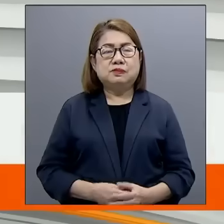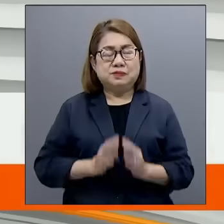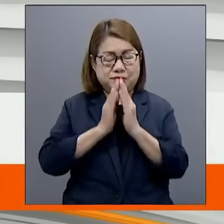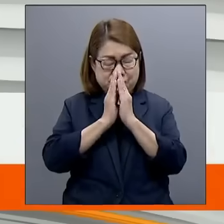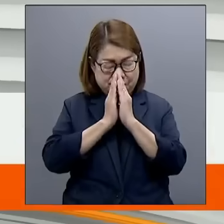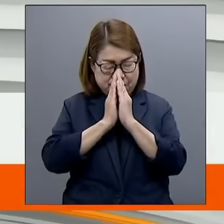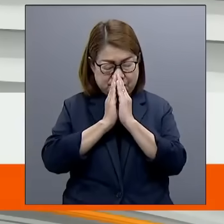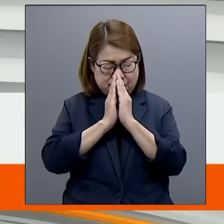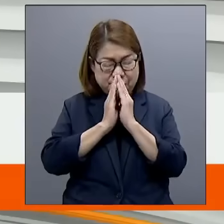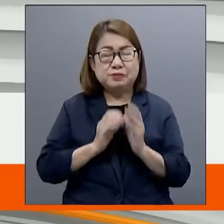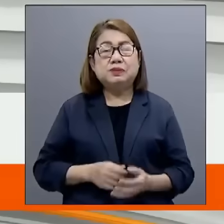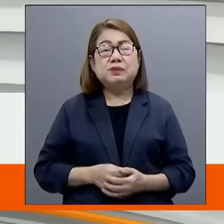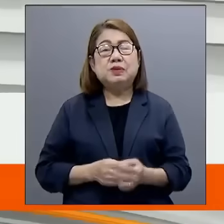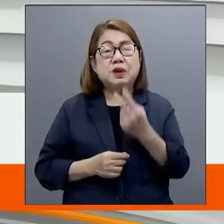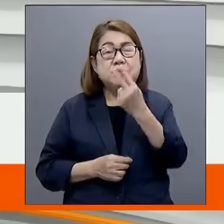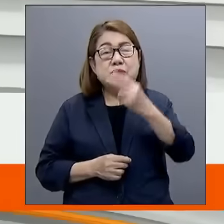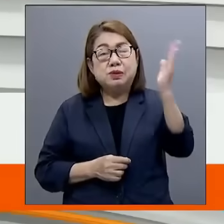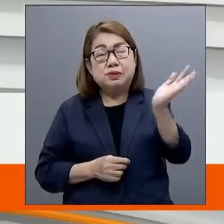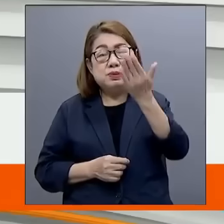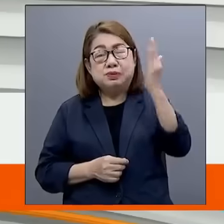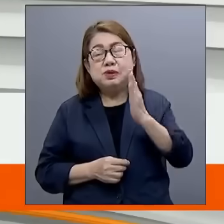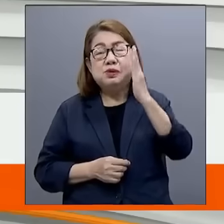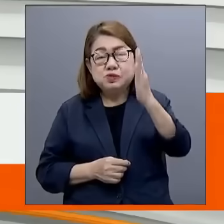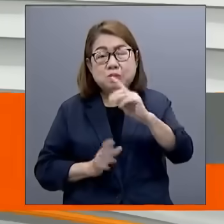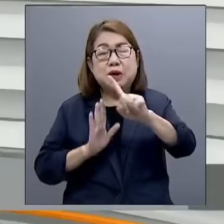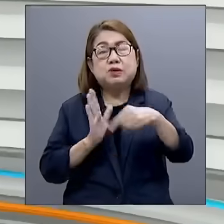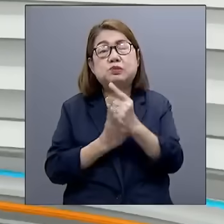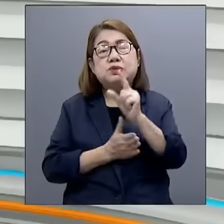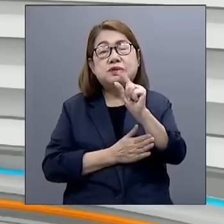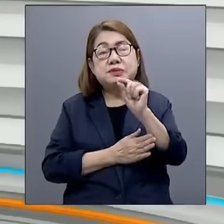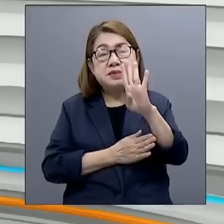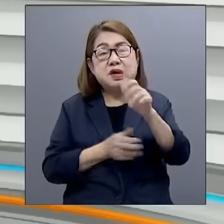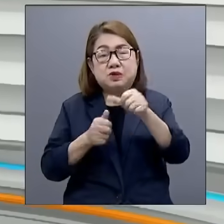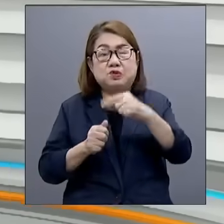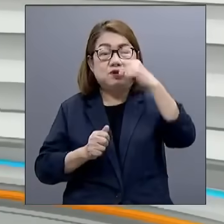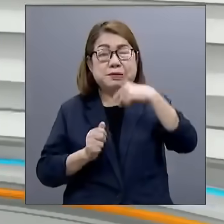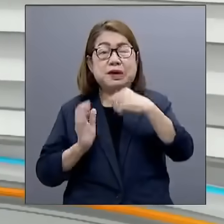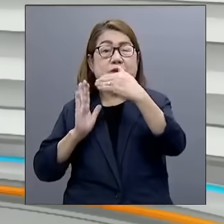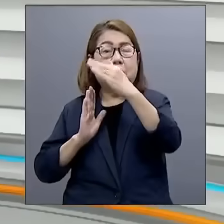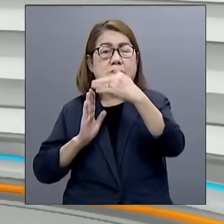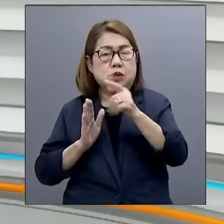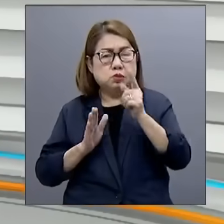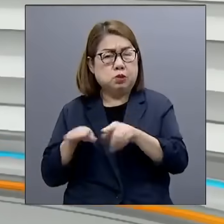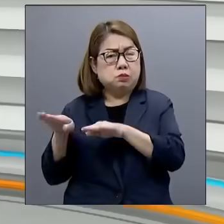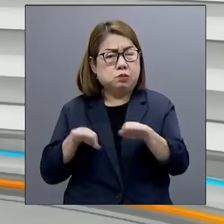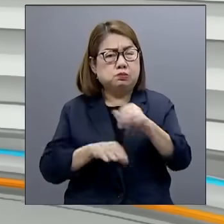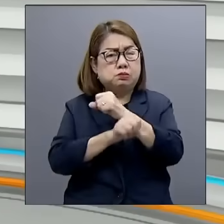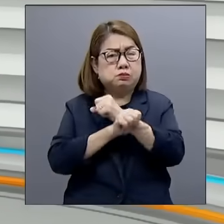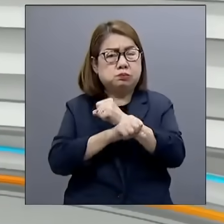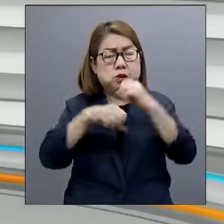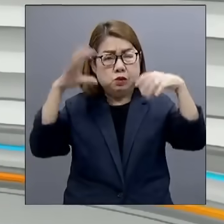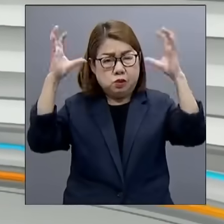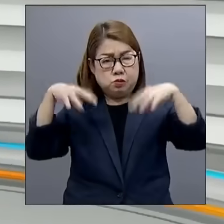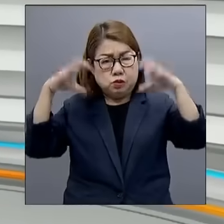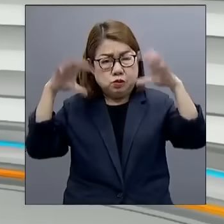สวัสดีค่ะมาดูสภาพอากาศใน24ชั่วโมงข้างหน้านี้กันนะคะในบริเวณพื้นที่ประเทศไทยตอนบนนั้นต้องเตรียมพร้อมรับมือกับฝนที่ตกหนักก่อน